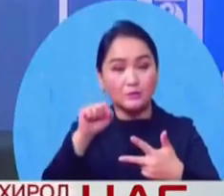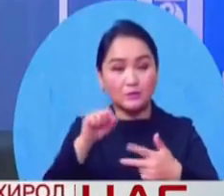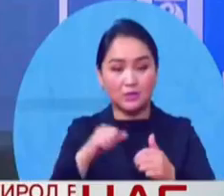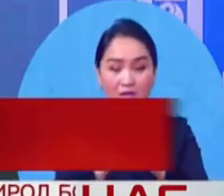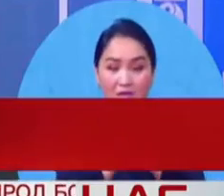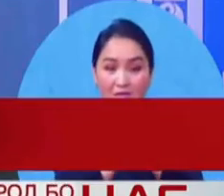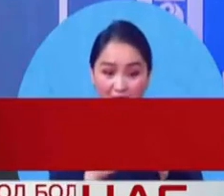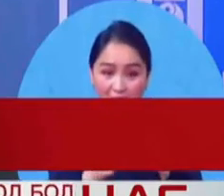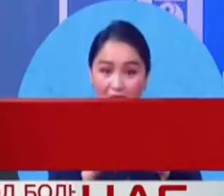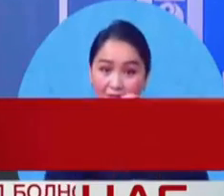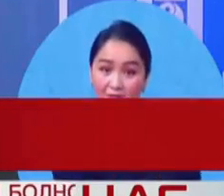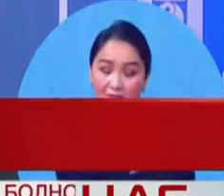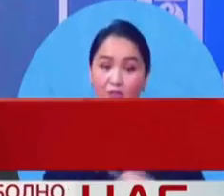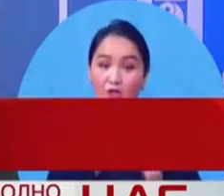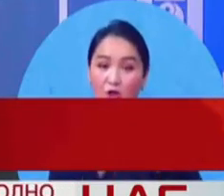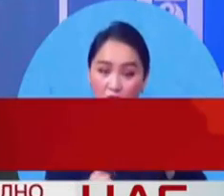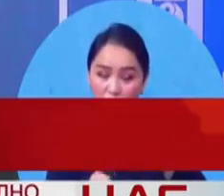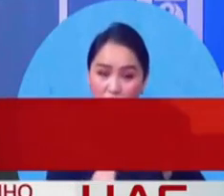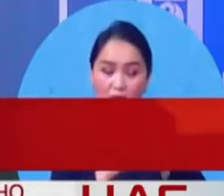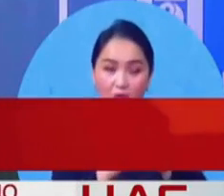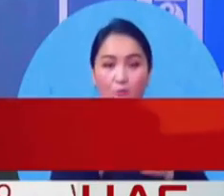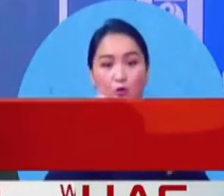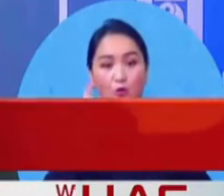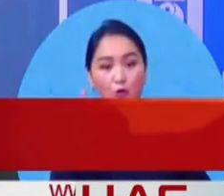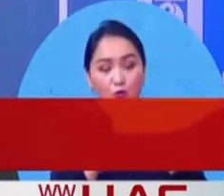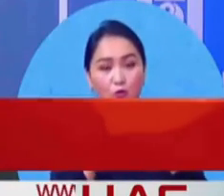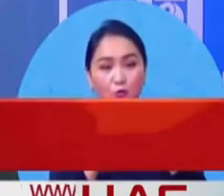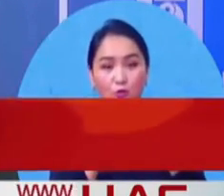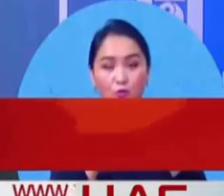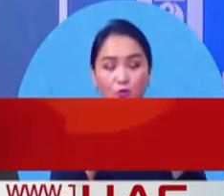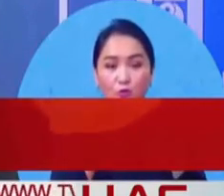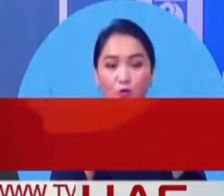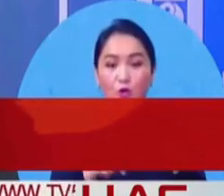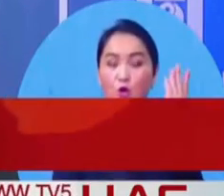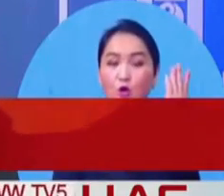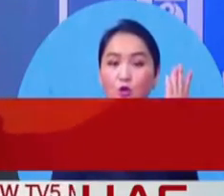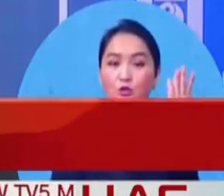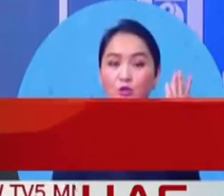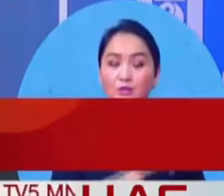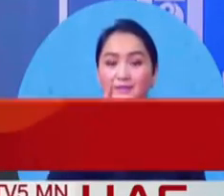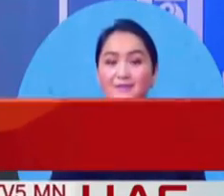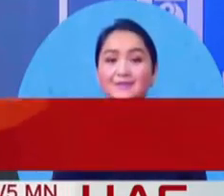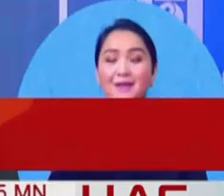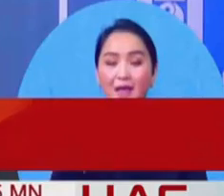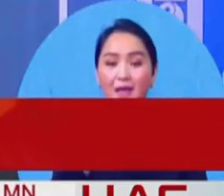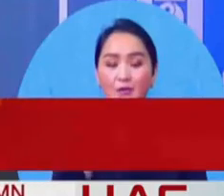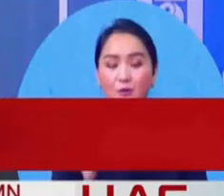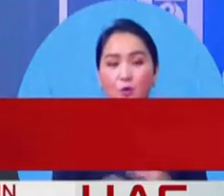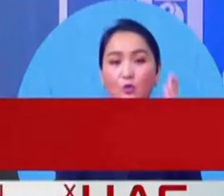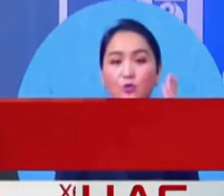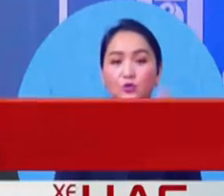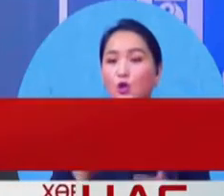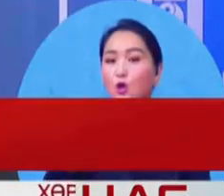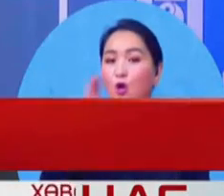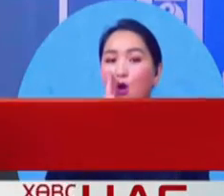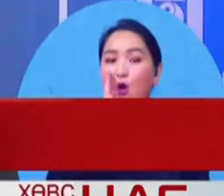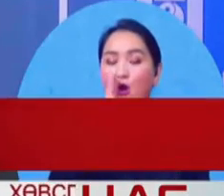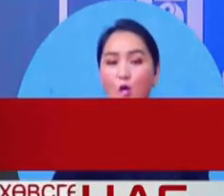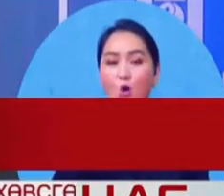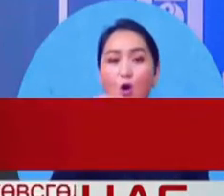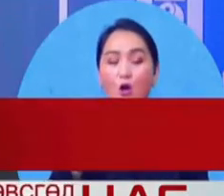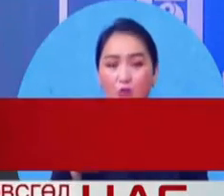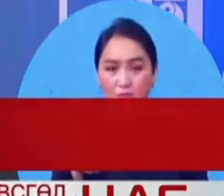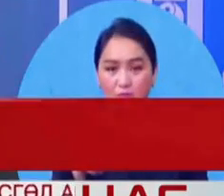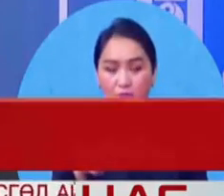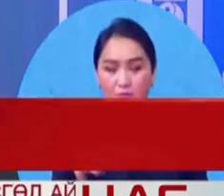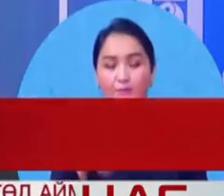хичээлийн хоцрогдлын асуудал байна. За 2-р үдийн цаг, үдийн хоол болох асуудал. Энэ бол маш чухал. Одоо 1-ээс 5-р ангийн хүүхдүүдэд бид